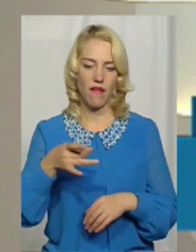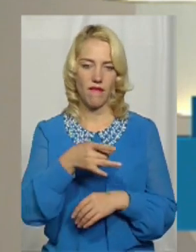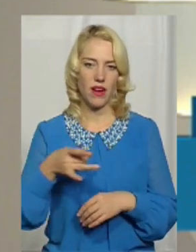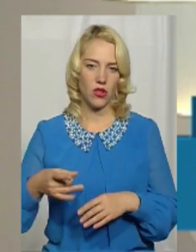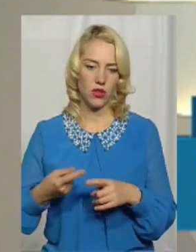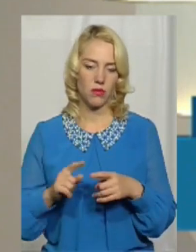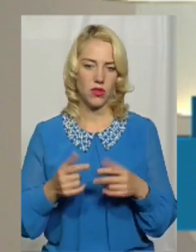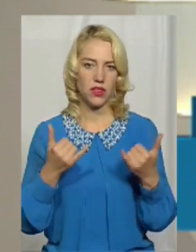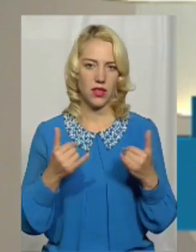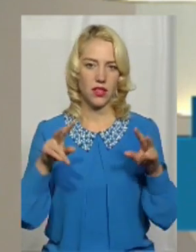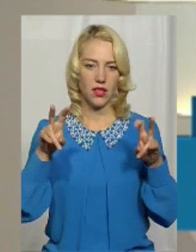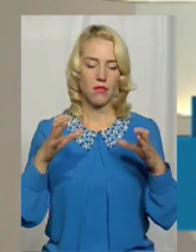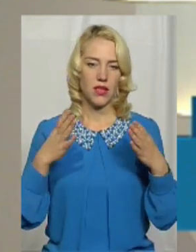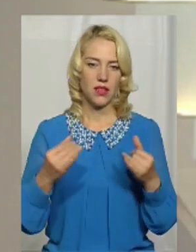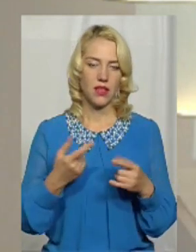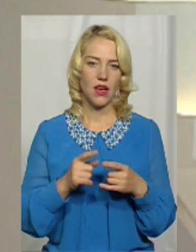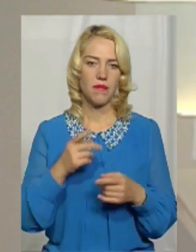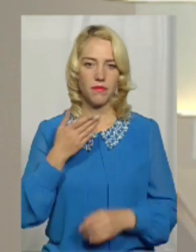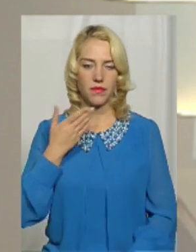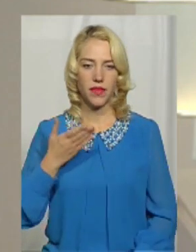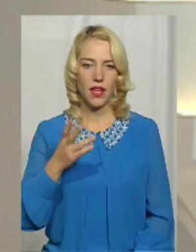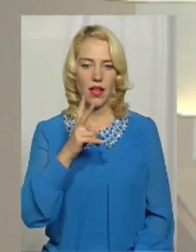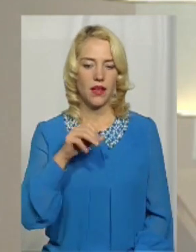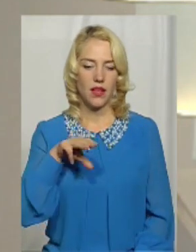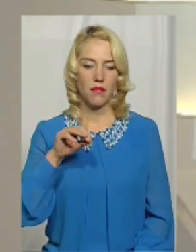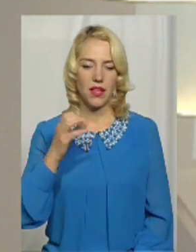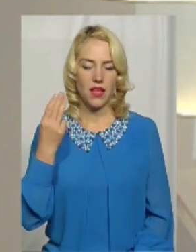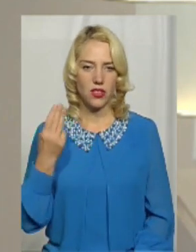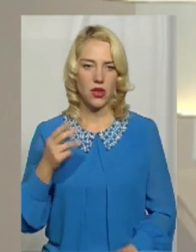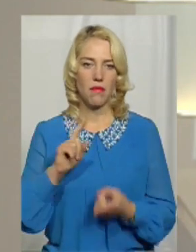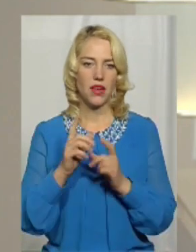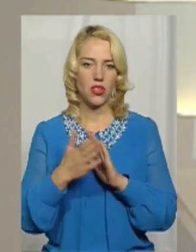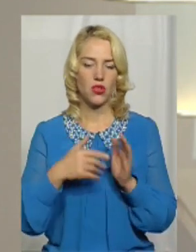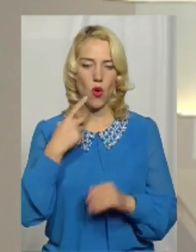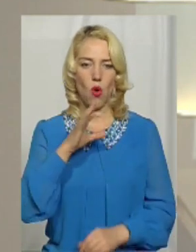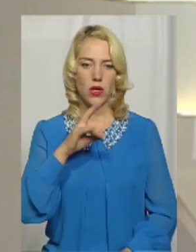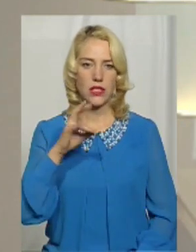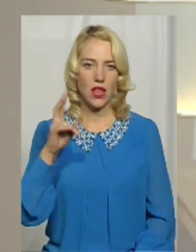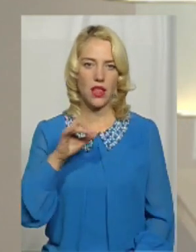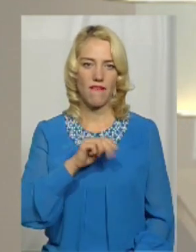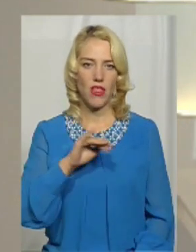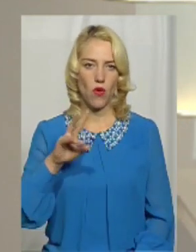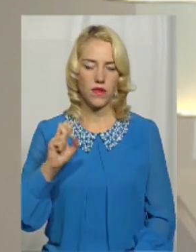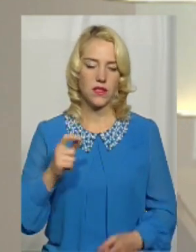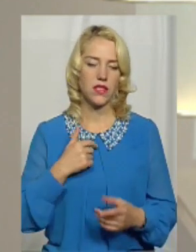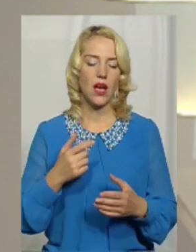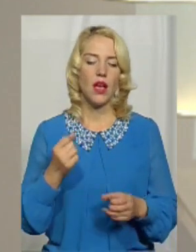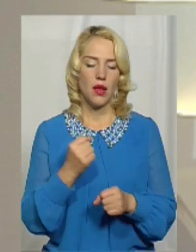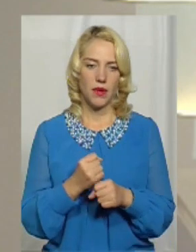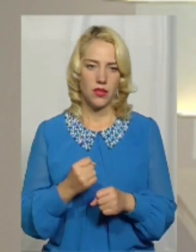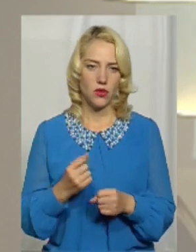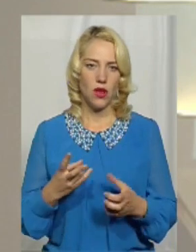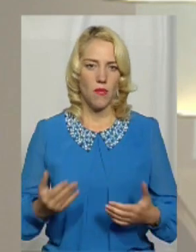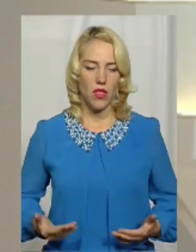це нині у темі дня. Мене звати Олена Кименяш. На жестову мову перекладає Оксана Фіновська. Працюємо для вас наживо. Долучайтеся до